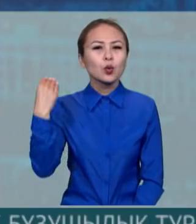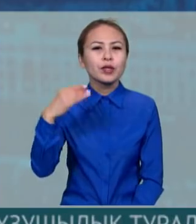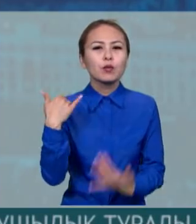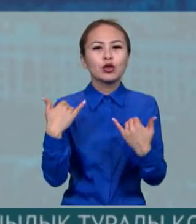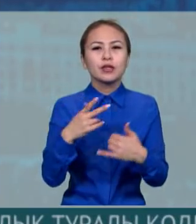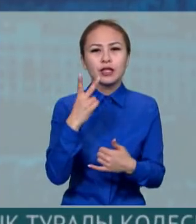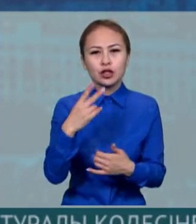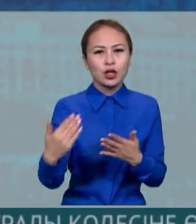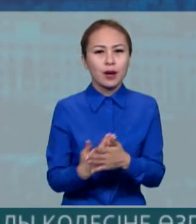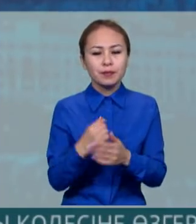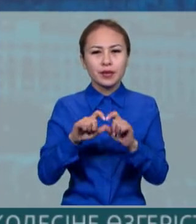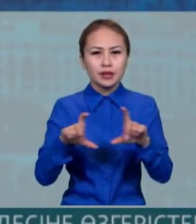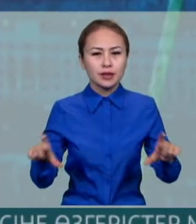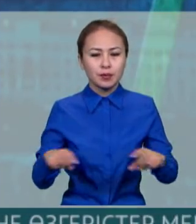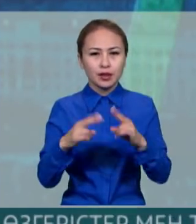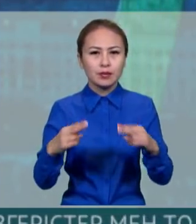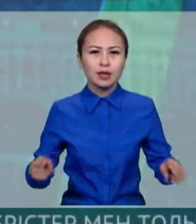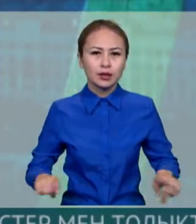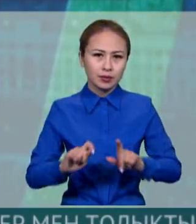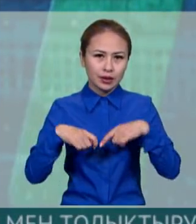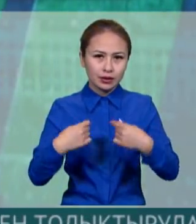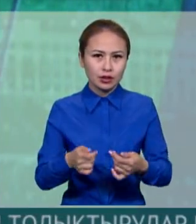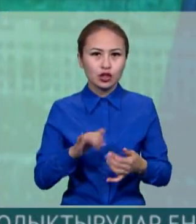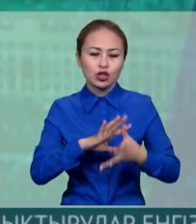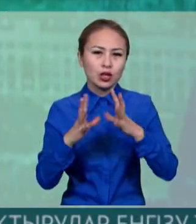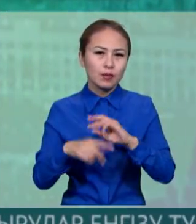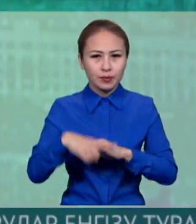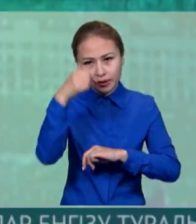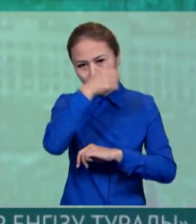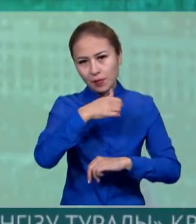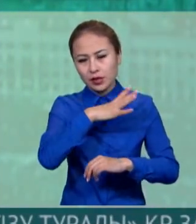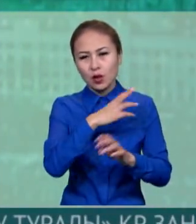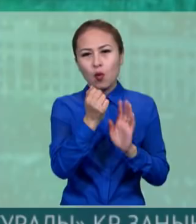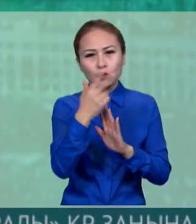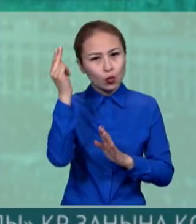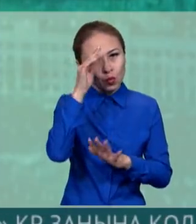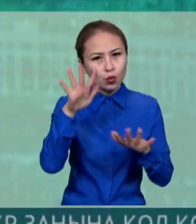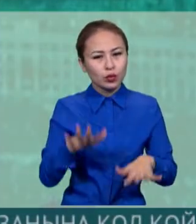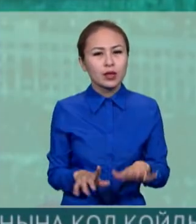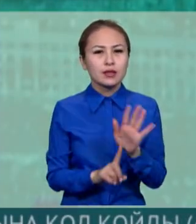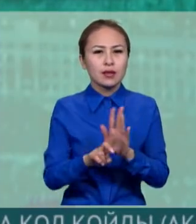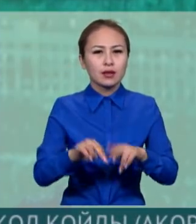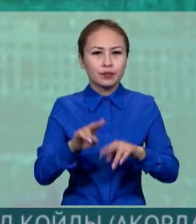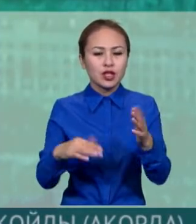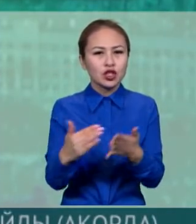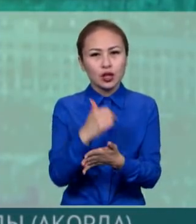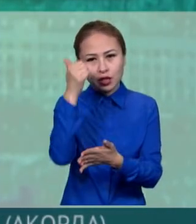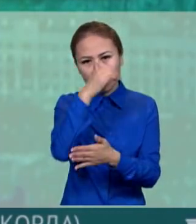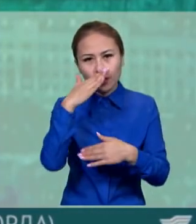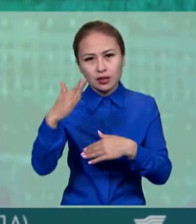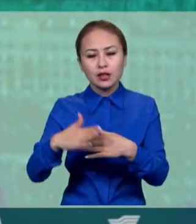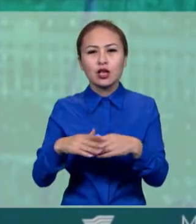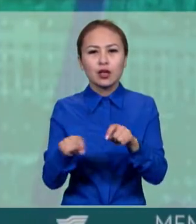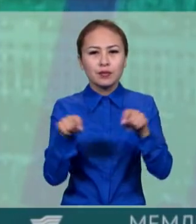Ақтөбеде бүгін 2 жаңа мектеп ғимараты пайдалануға берілді. Жалпы биылғы жыл басынан өңірде 13 оқу ордасы салынған. Жаңа